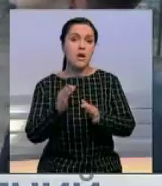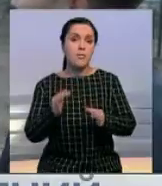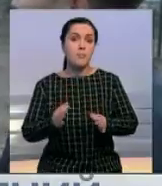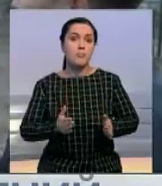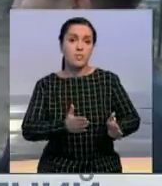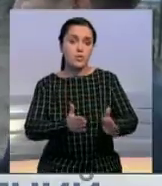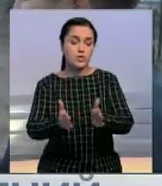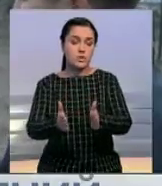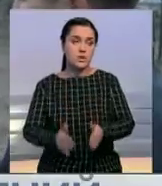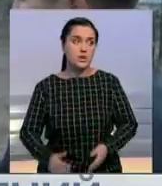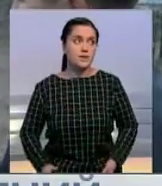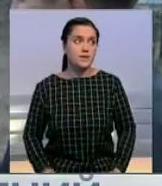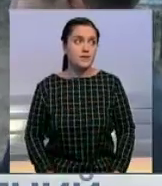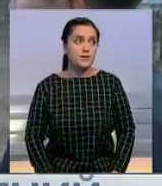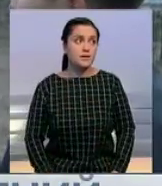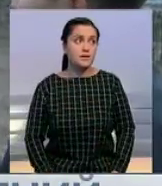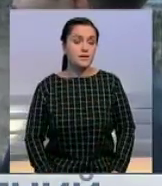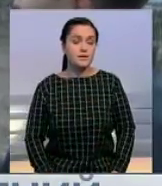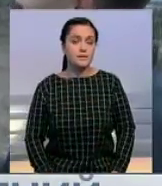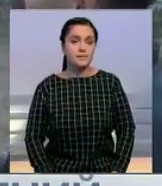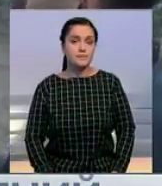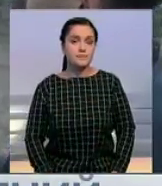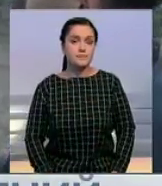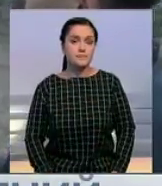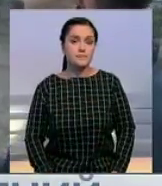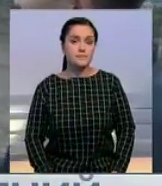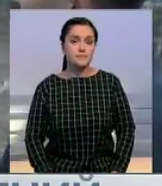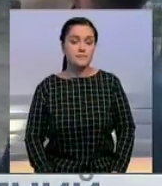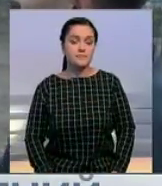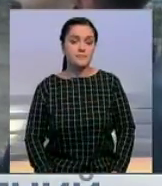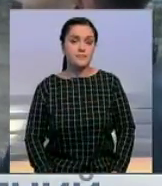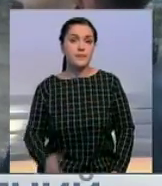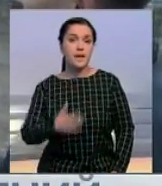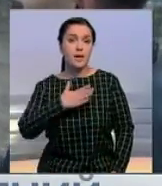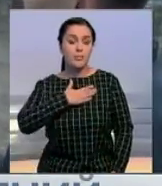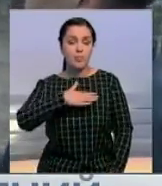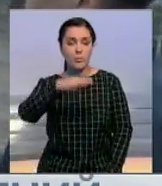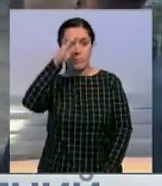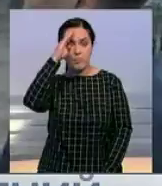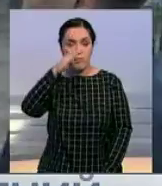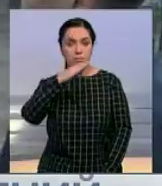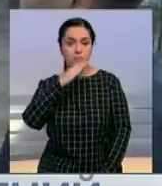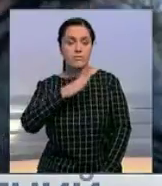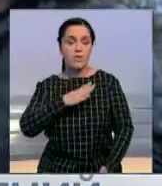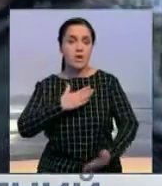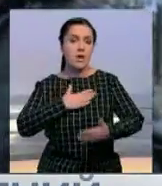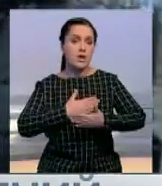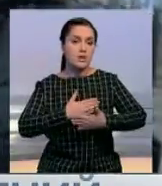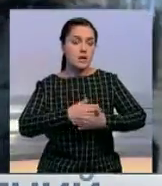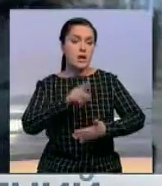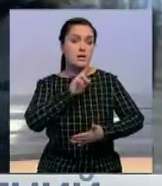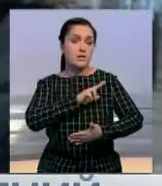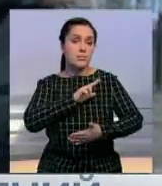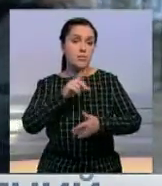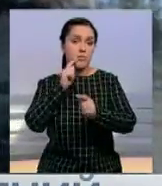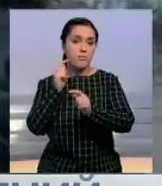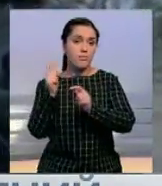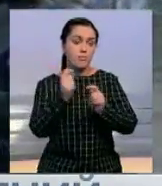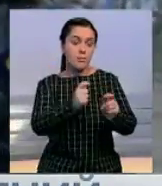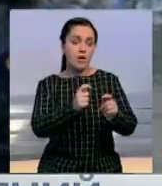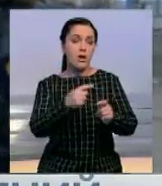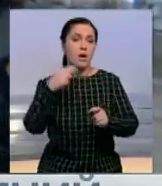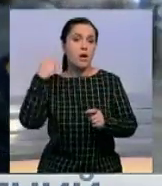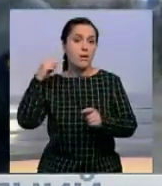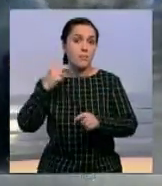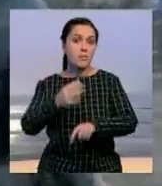нас это вот реликвия, которая, он говорит, была заслужена моим отцом и сделана подарком нашему президенту. Сами не носите?